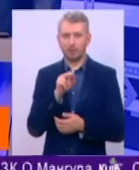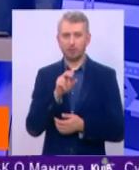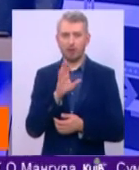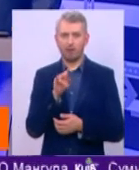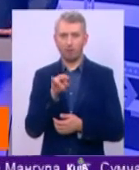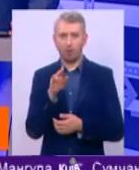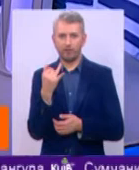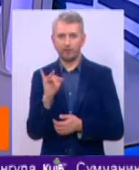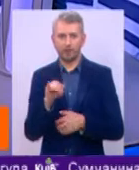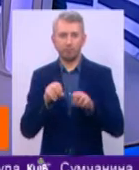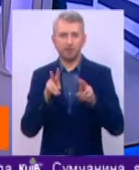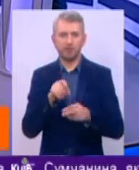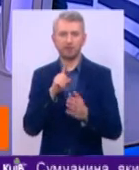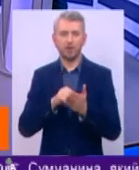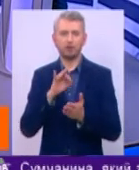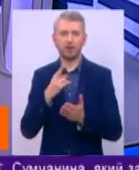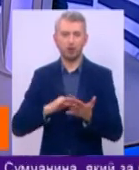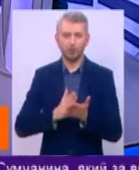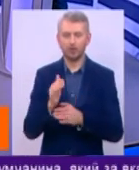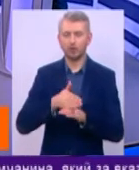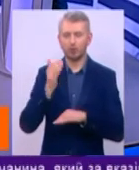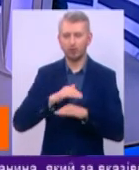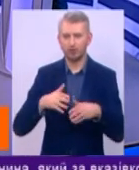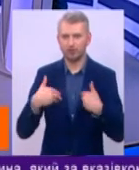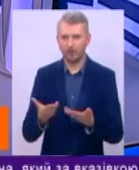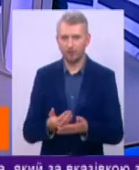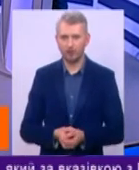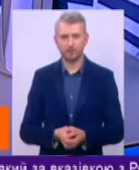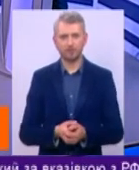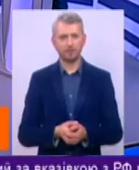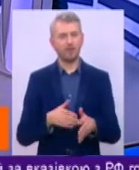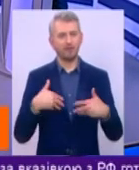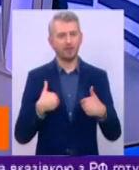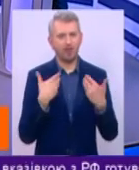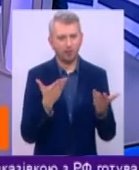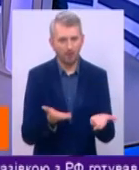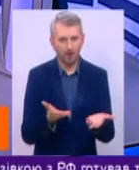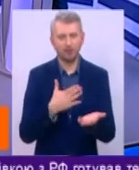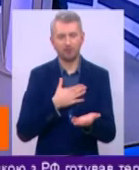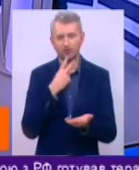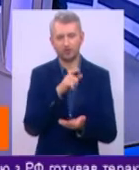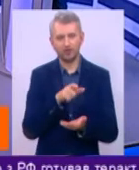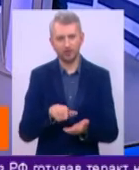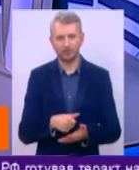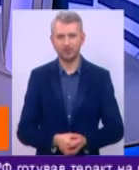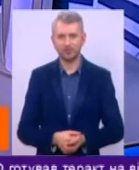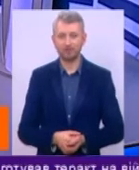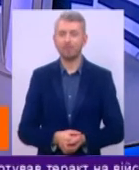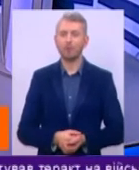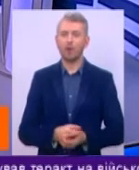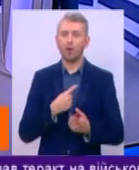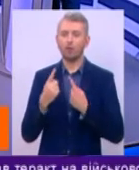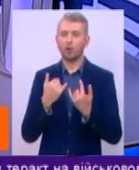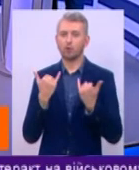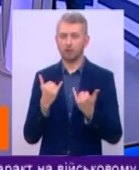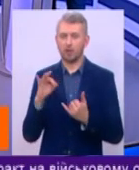питань соціальної політики. Пане Андрію, доброго вечора, радий вас вітати. Вітаю вас і наших глядачів. Пане Андрію, говоримо